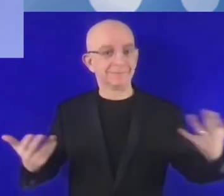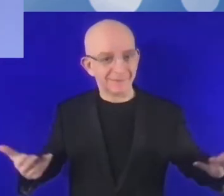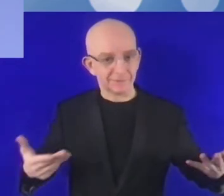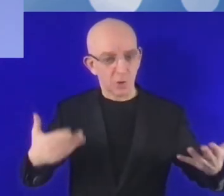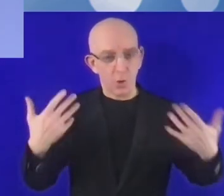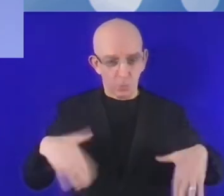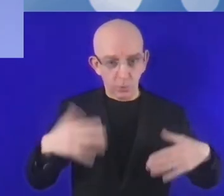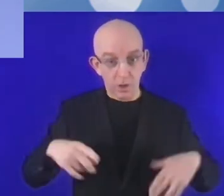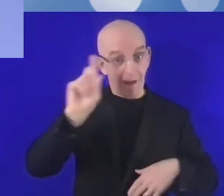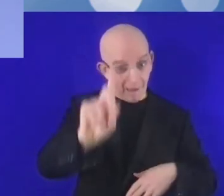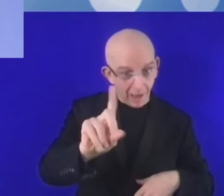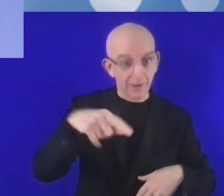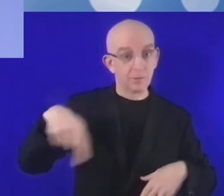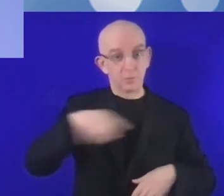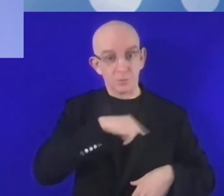nous sommes constitués.